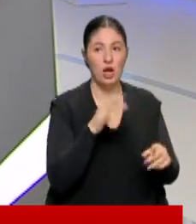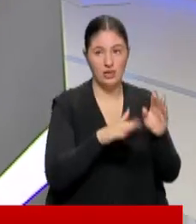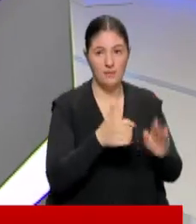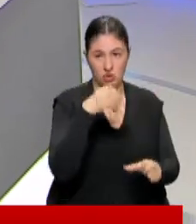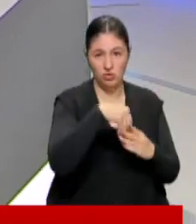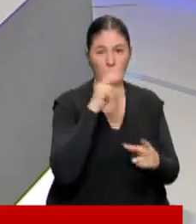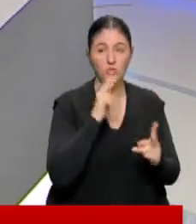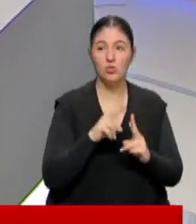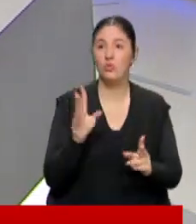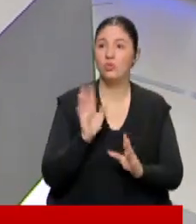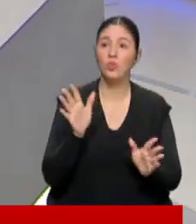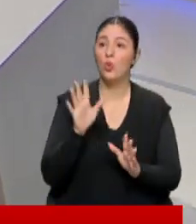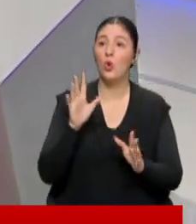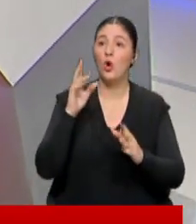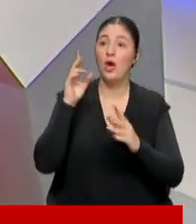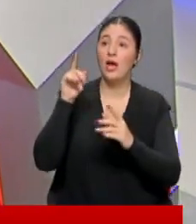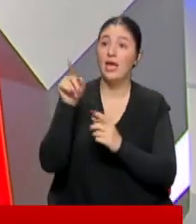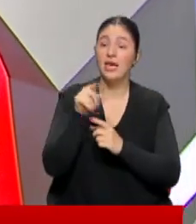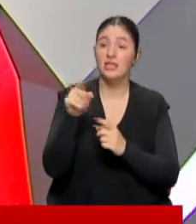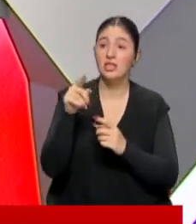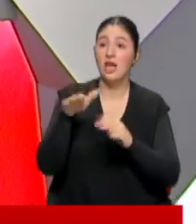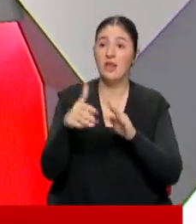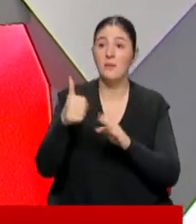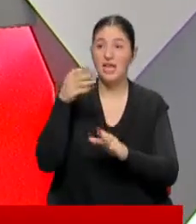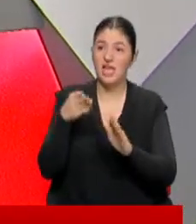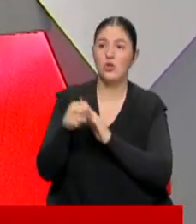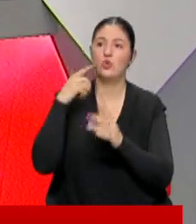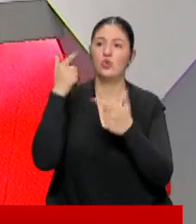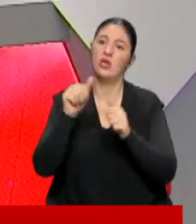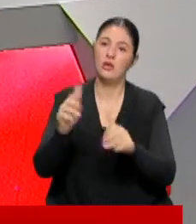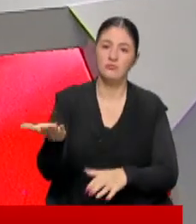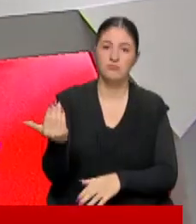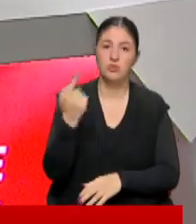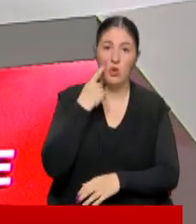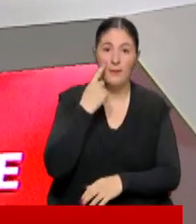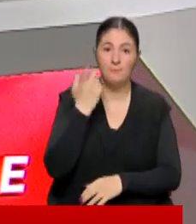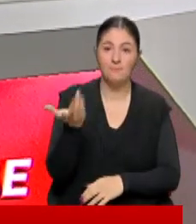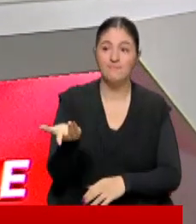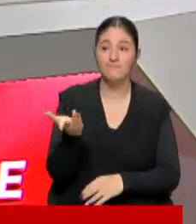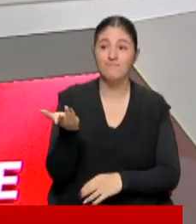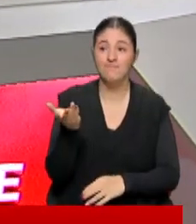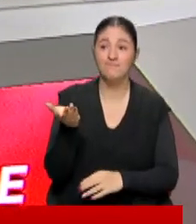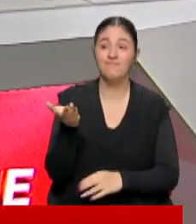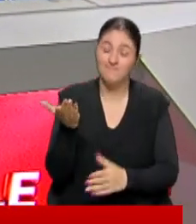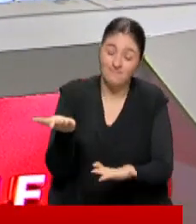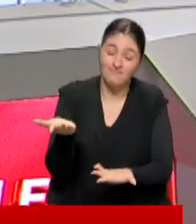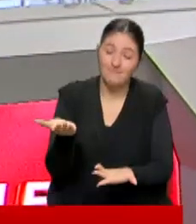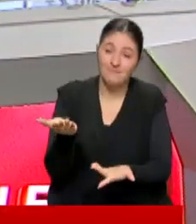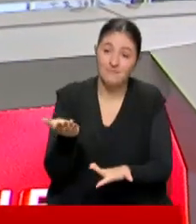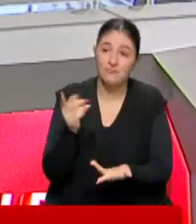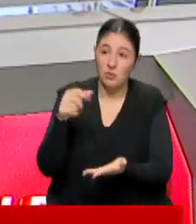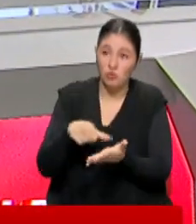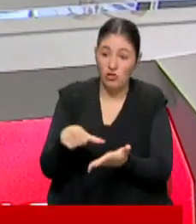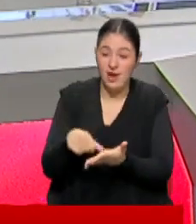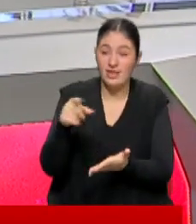bakanlığ mı görüştü Adalet bakanlığı'da görüştüler ikisinin Adalet Bakanlığı'na girdiği görüntüleri yayınlasın yayınlasın işte bak bu